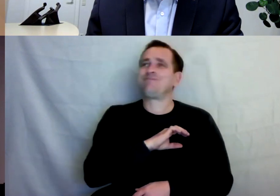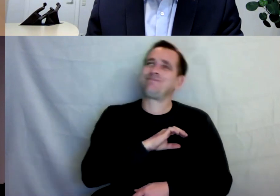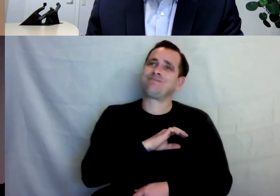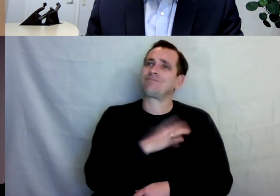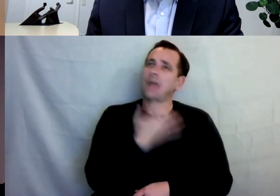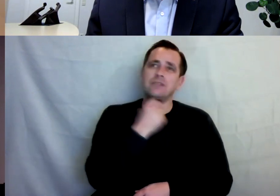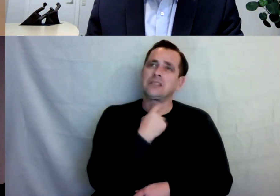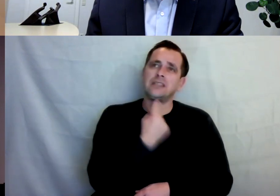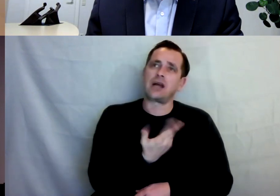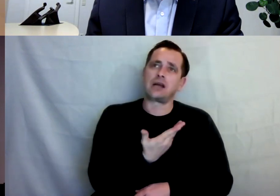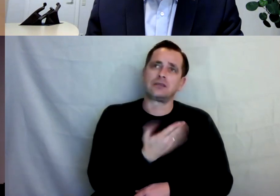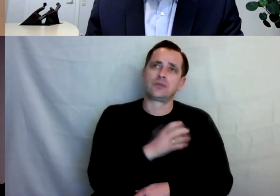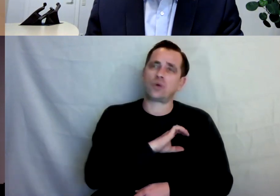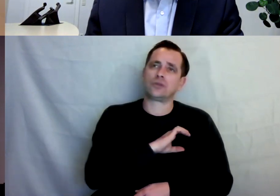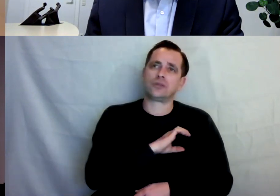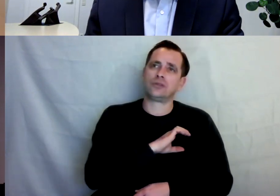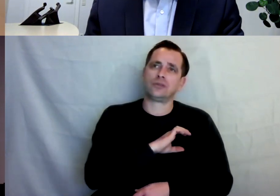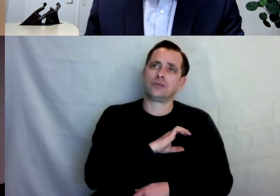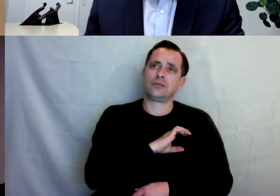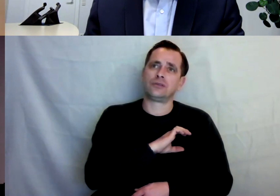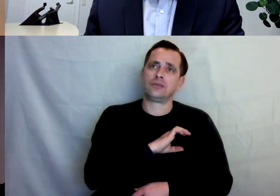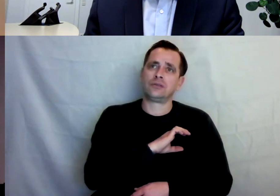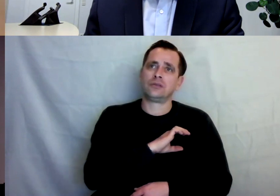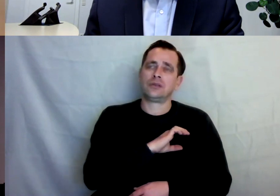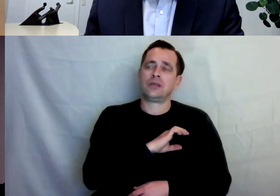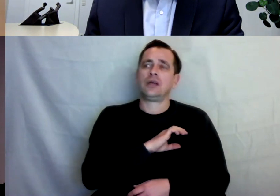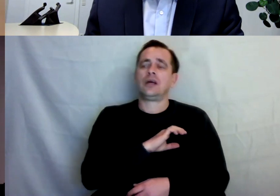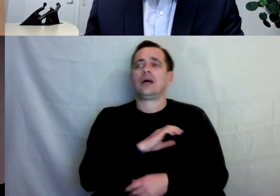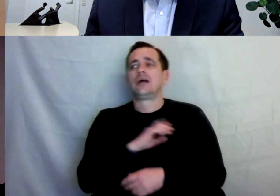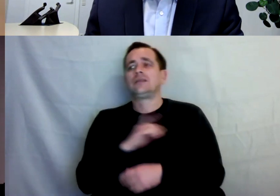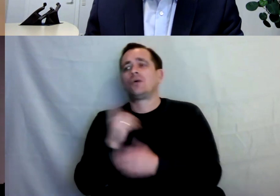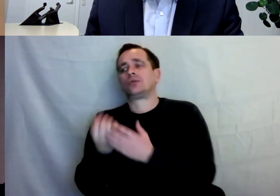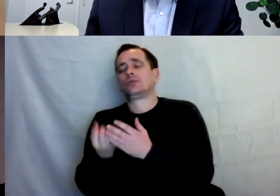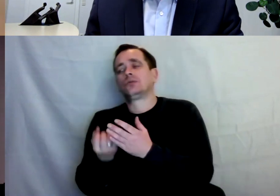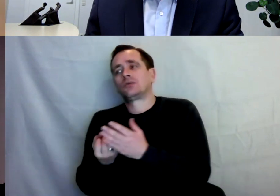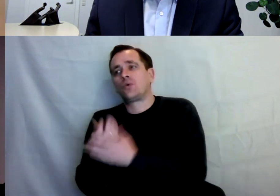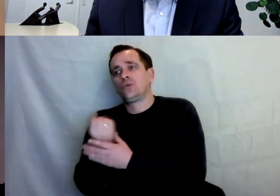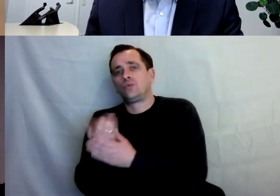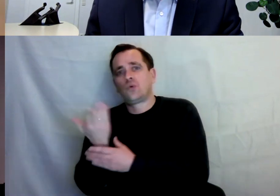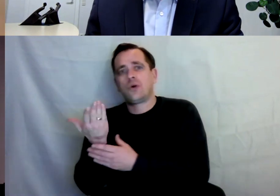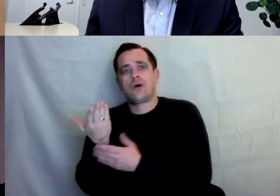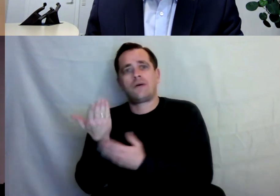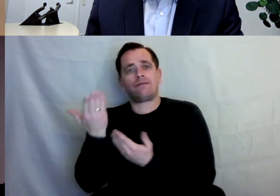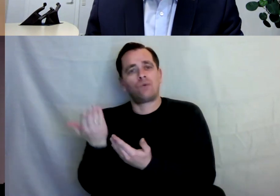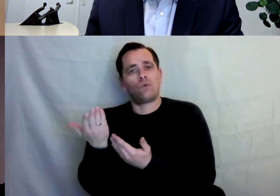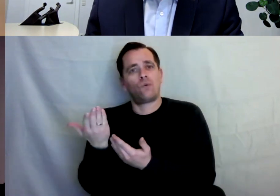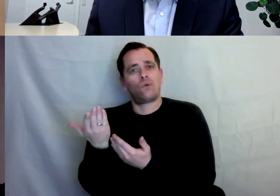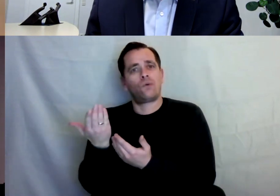der entscheidenden Kultur, die auch die Barmherzigkeit in unserem Land geprägt hat, die über das